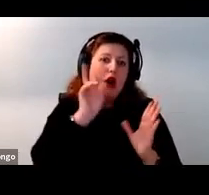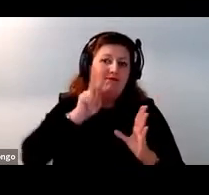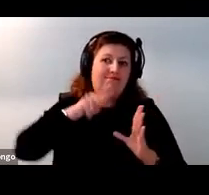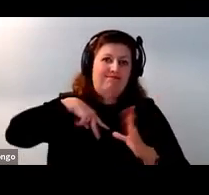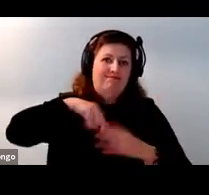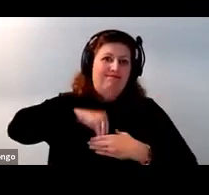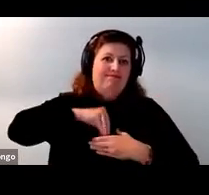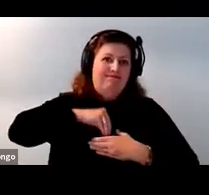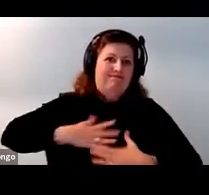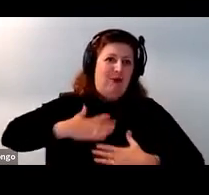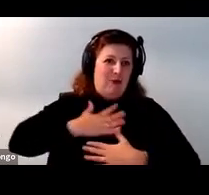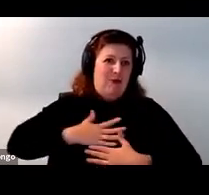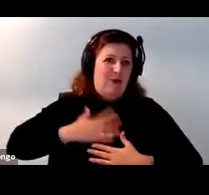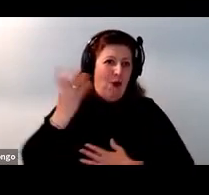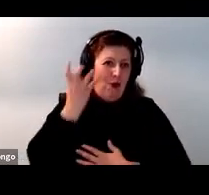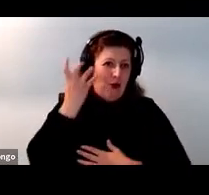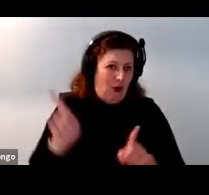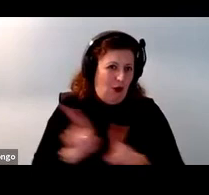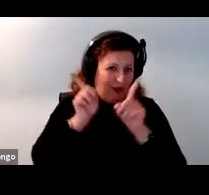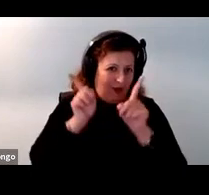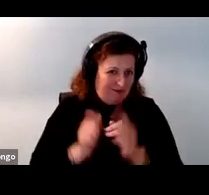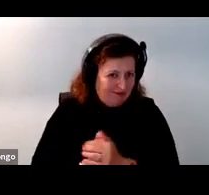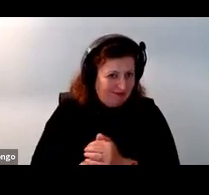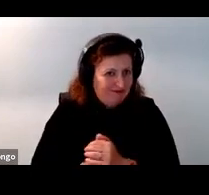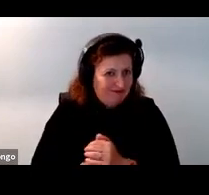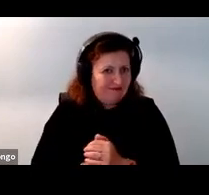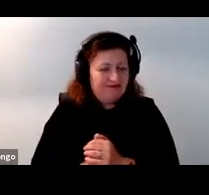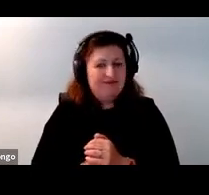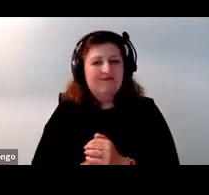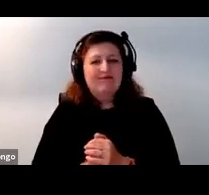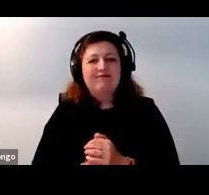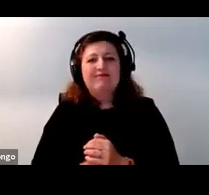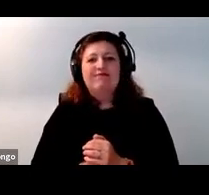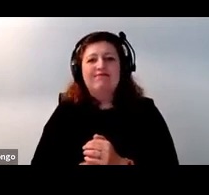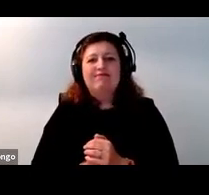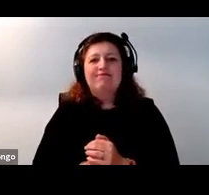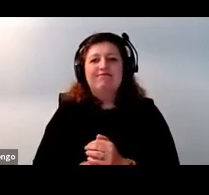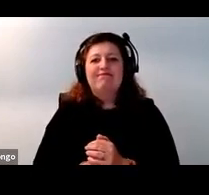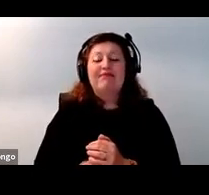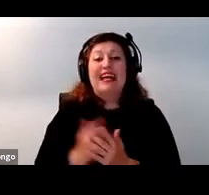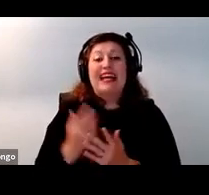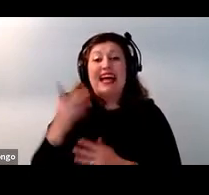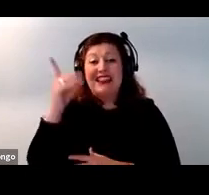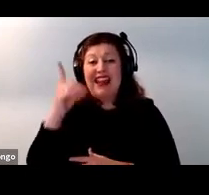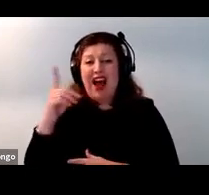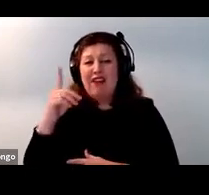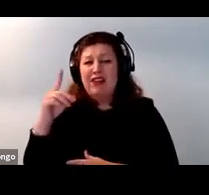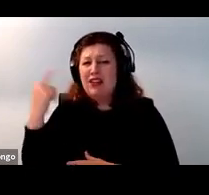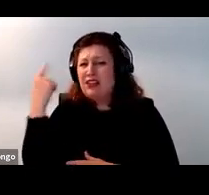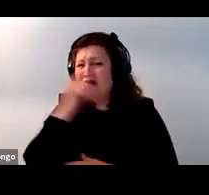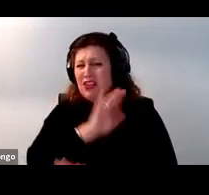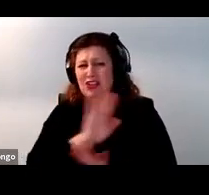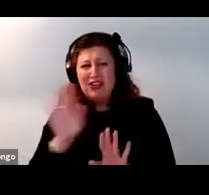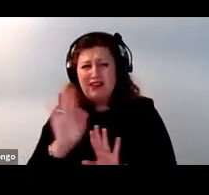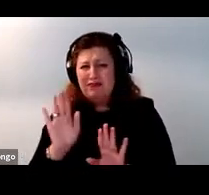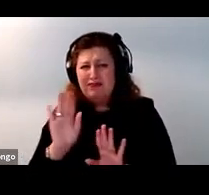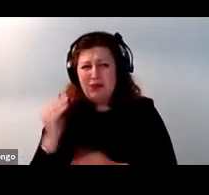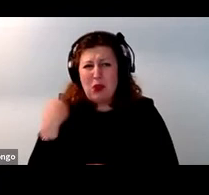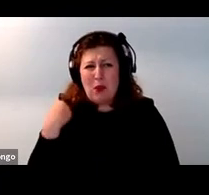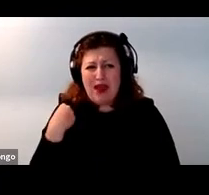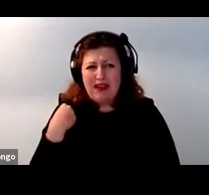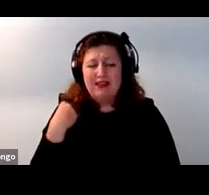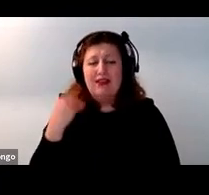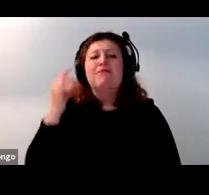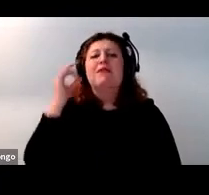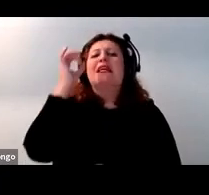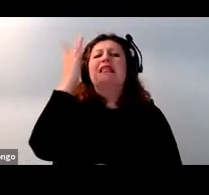questo progetto. Top. C'è una domanda difficilissima di David che chiede se avessimo